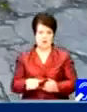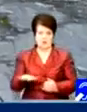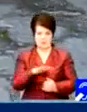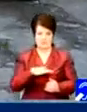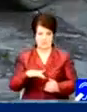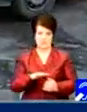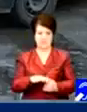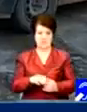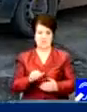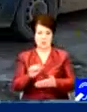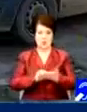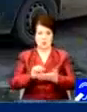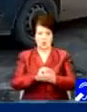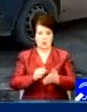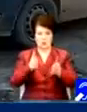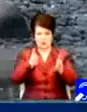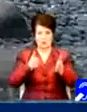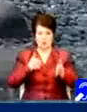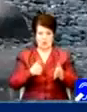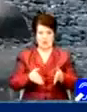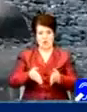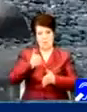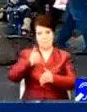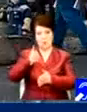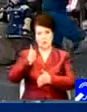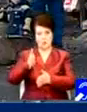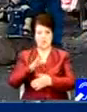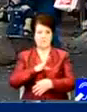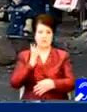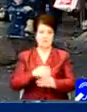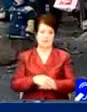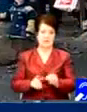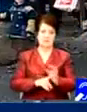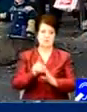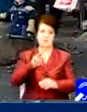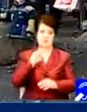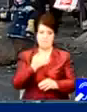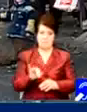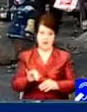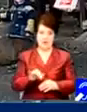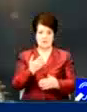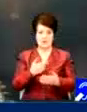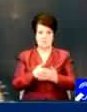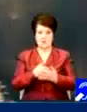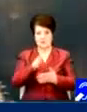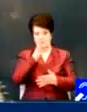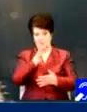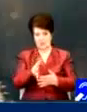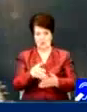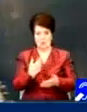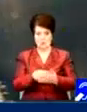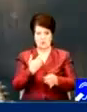va fi efectuată asfaltarea trotuarelor. Vor fi înlocuite bordurile. Lucrările ar urma să înceapă în luna mai și vor dura aproximativ 5 luni.